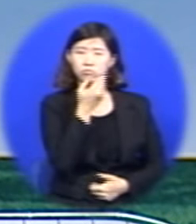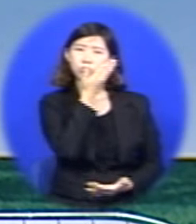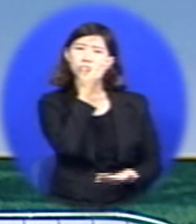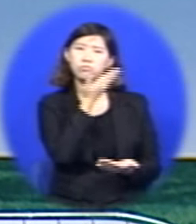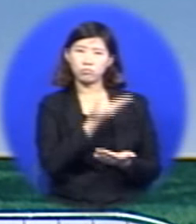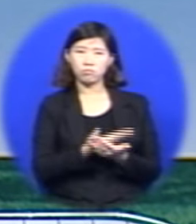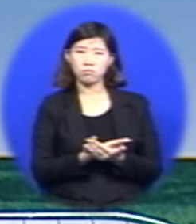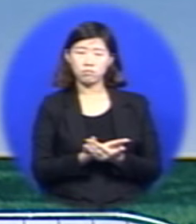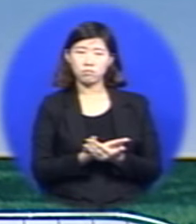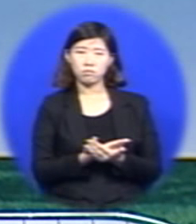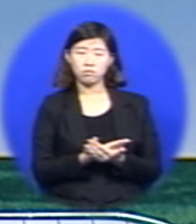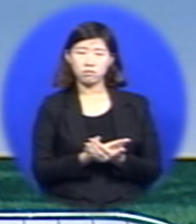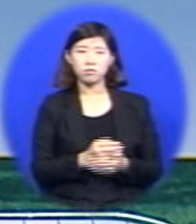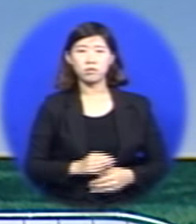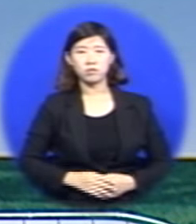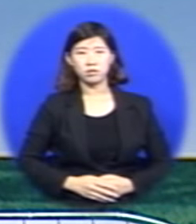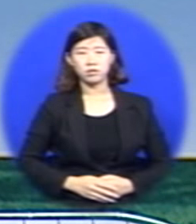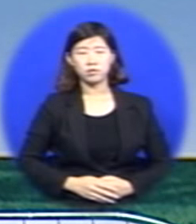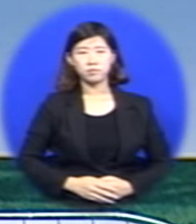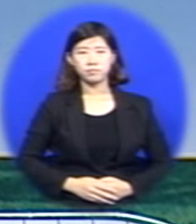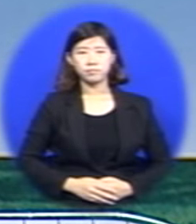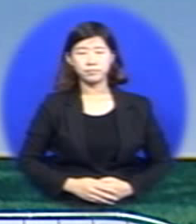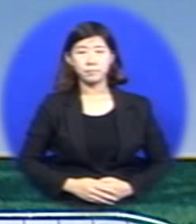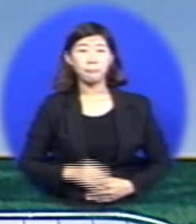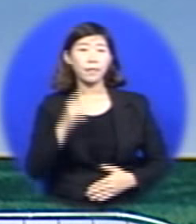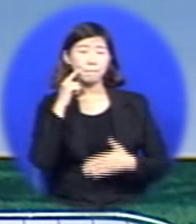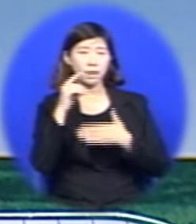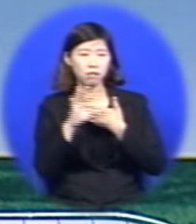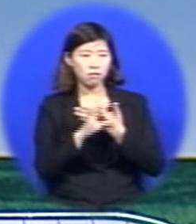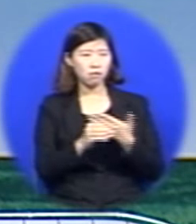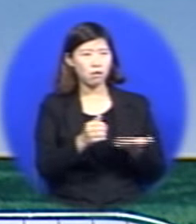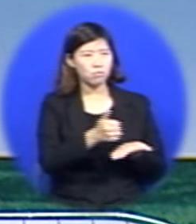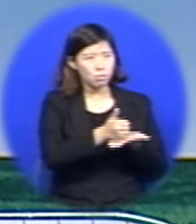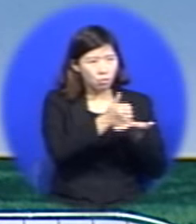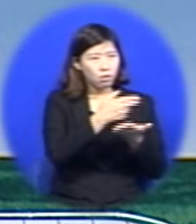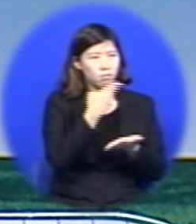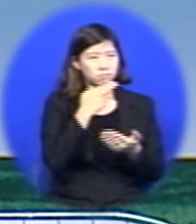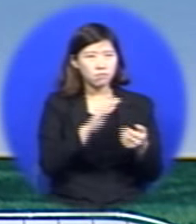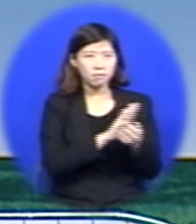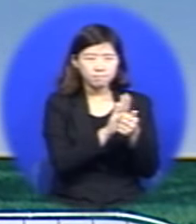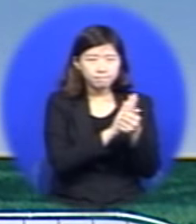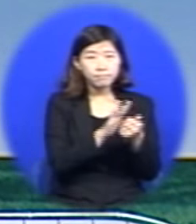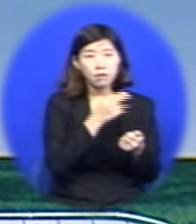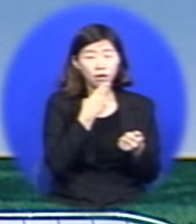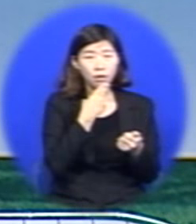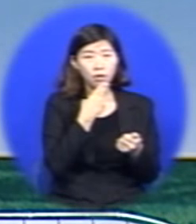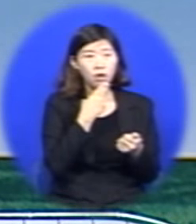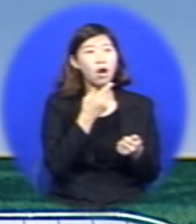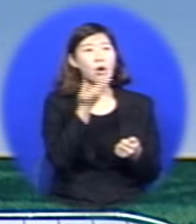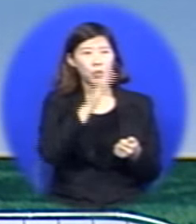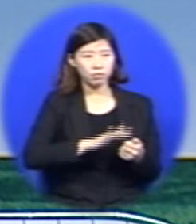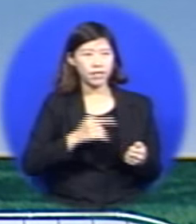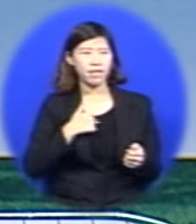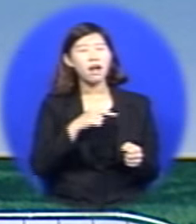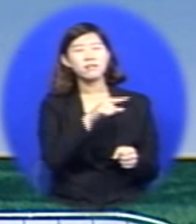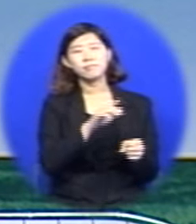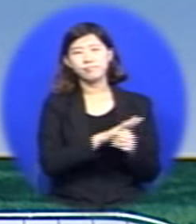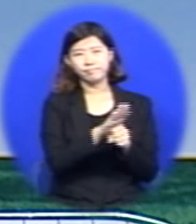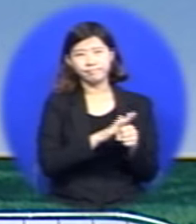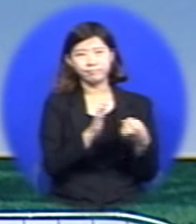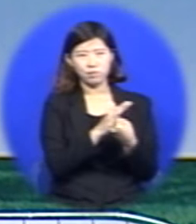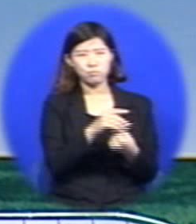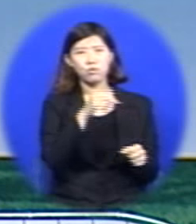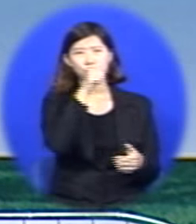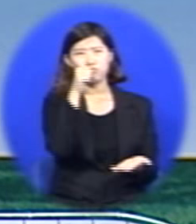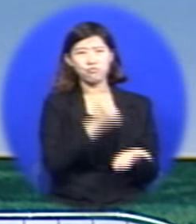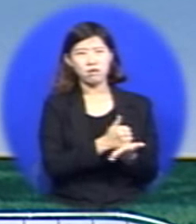이것이 선한 것이거든요. 만약에 그렇지 않으면서 내가 그 사람을 사랑하기 때문에 이렇게 죄를